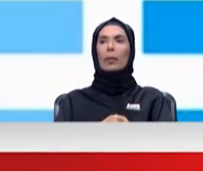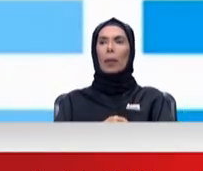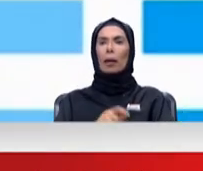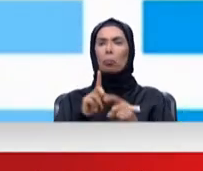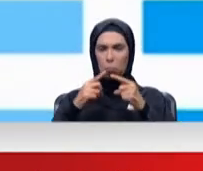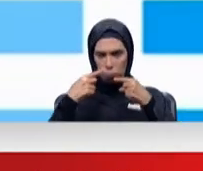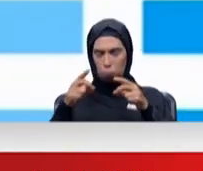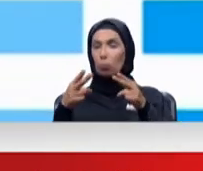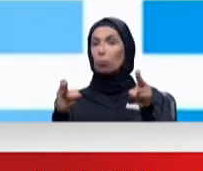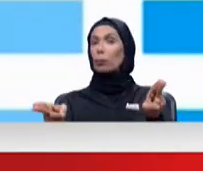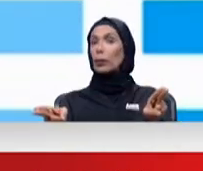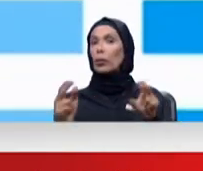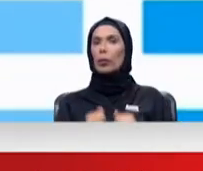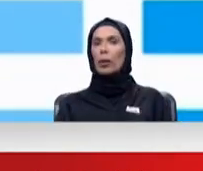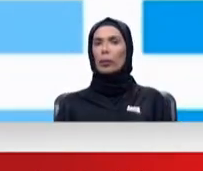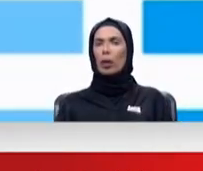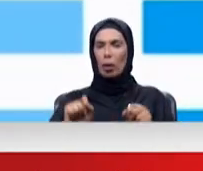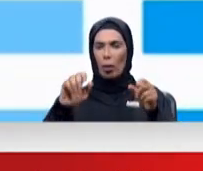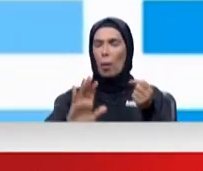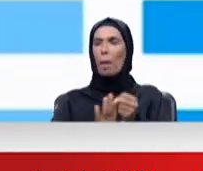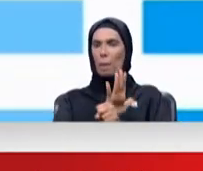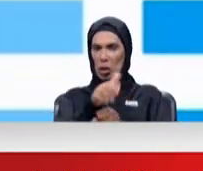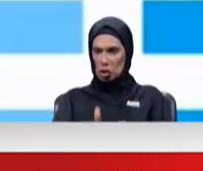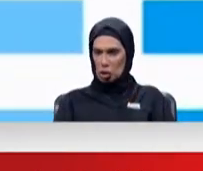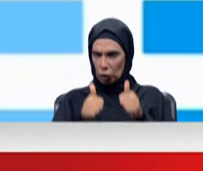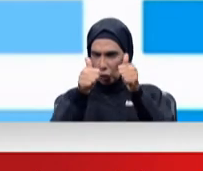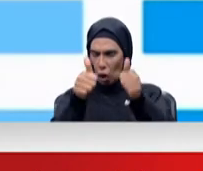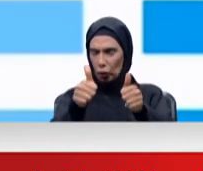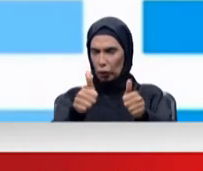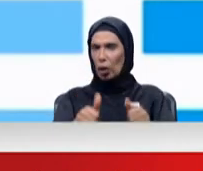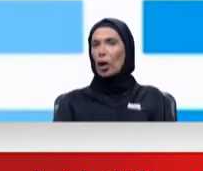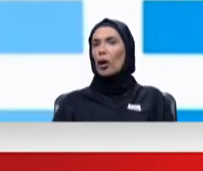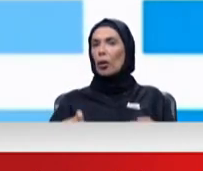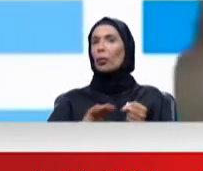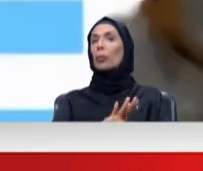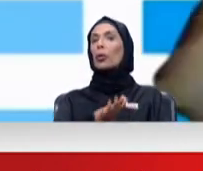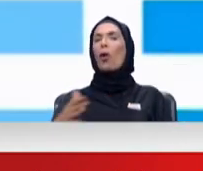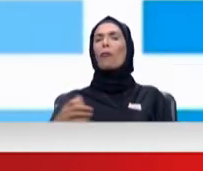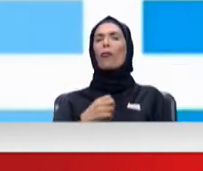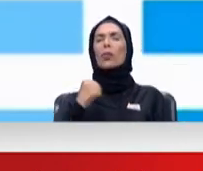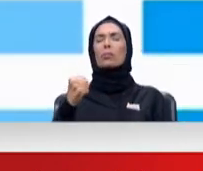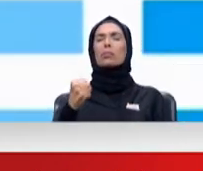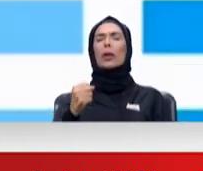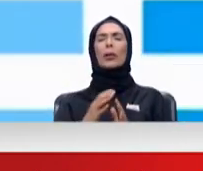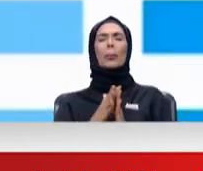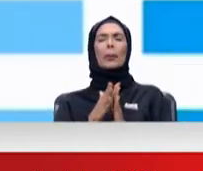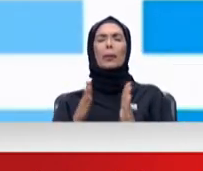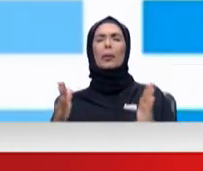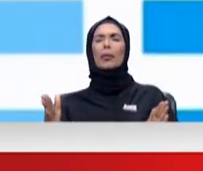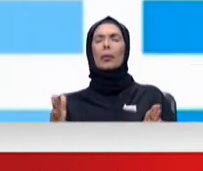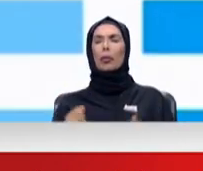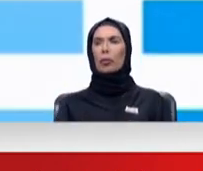الاستجابة للجائحة نجد هناك فرصة كبيرة